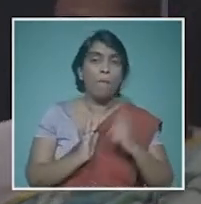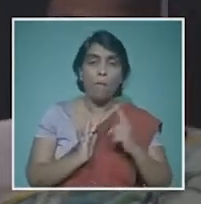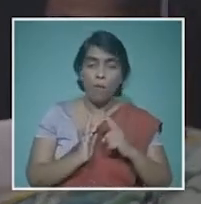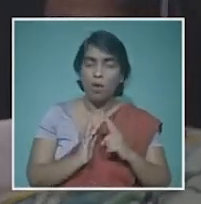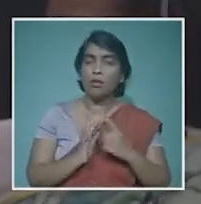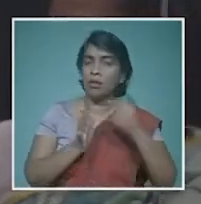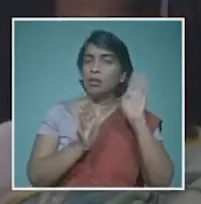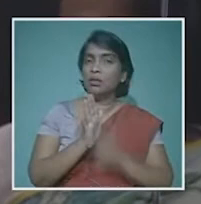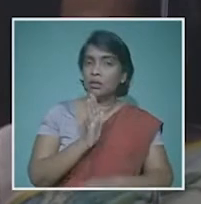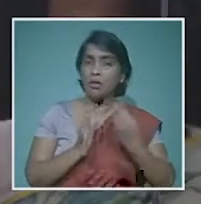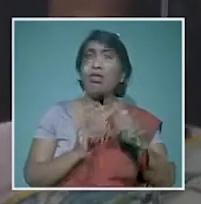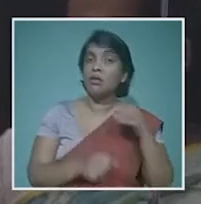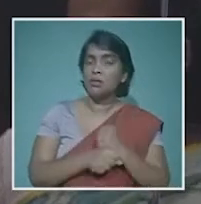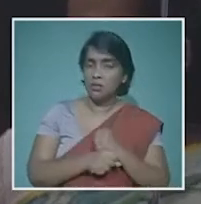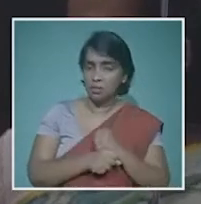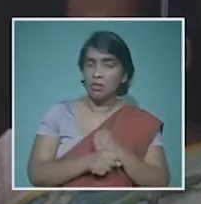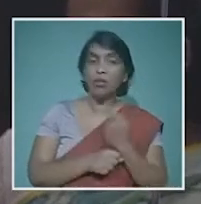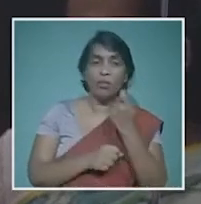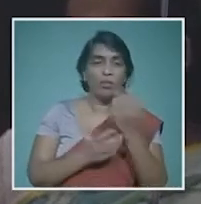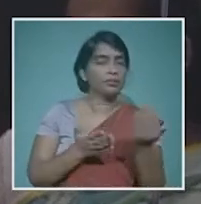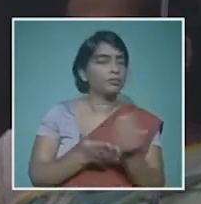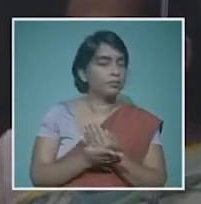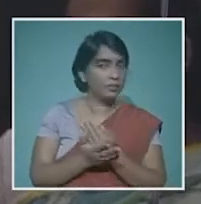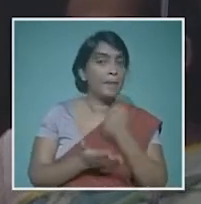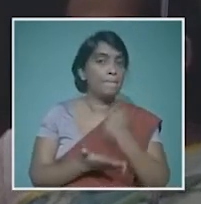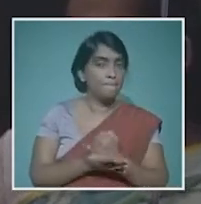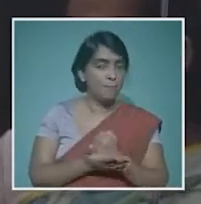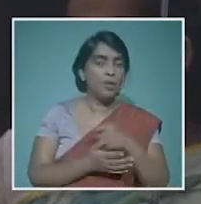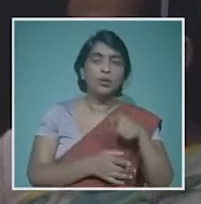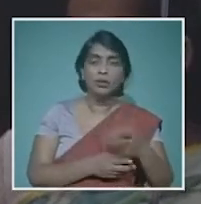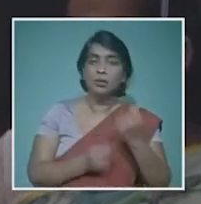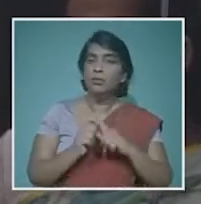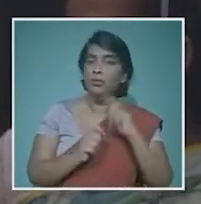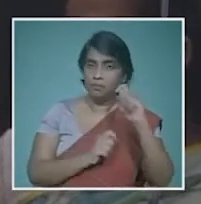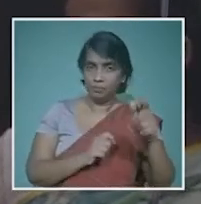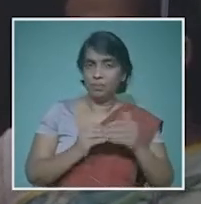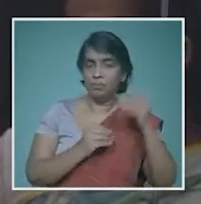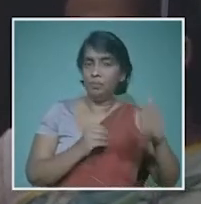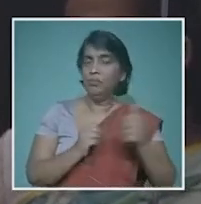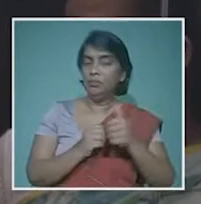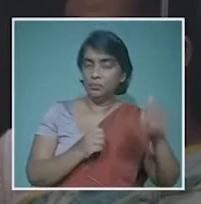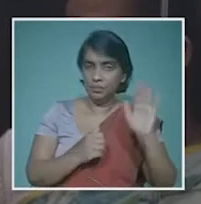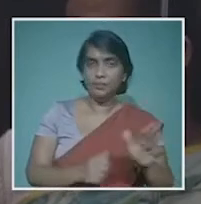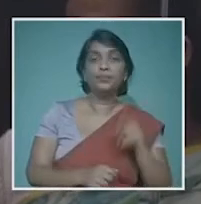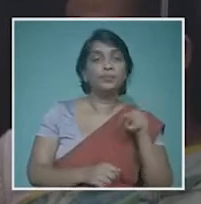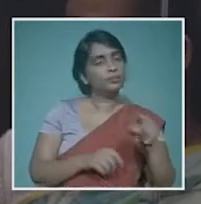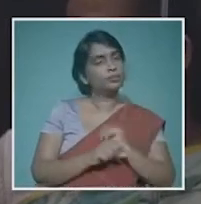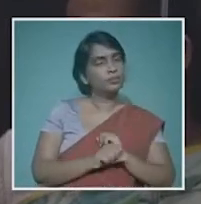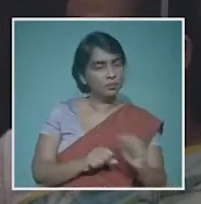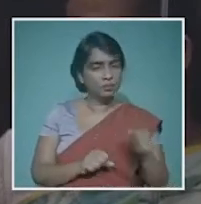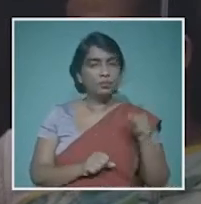කපා හැරීමට රජය මුදලක් වෙන් කර බැංකු සහ එම මුදල් ගෙවීම ඉදිරියේදී කළ යුතුය. එසේ නොමැති